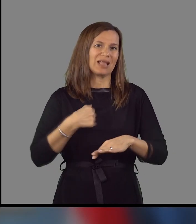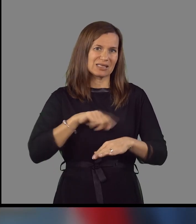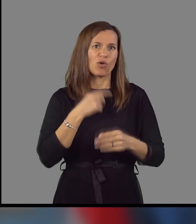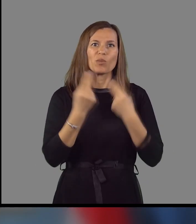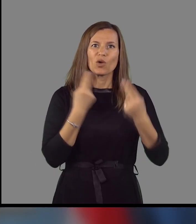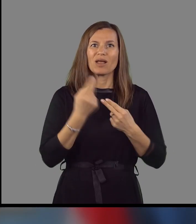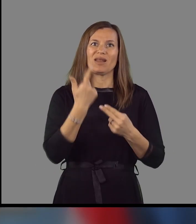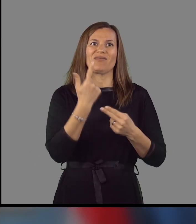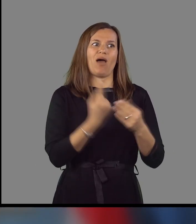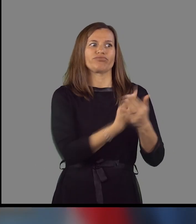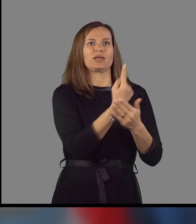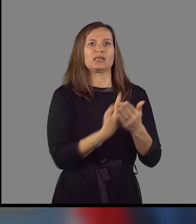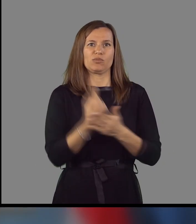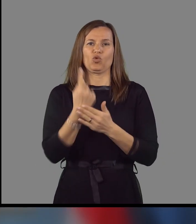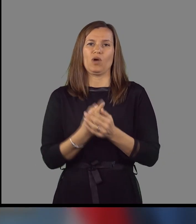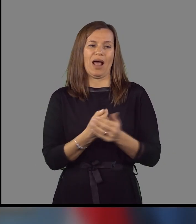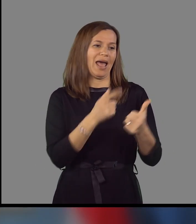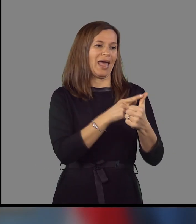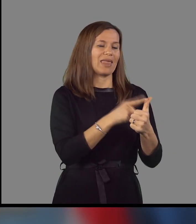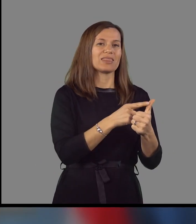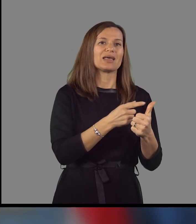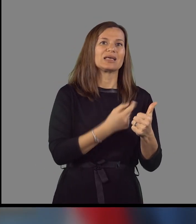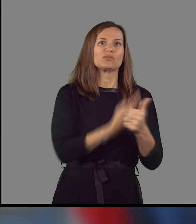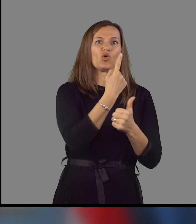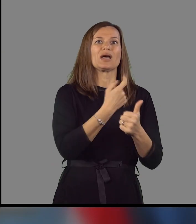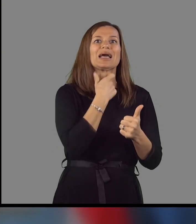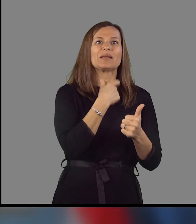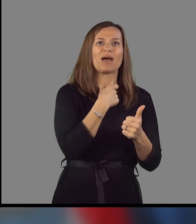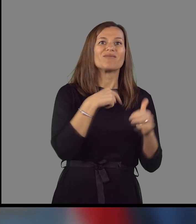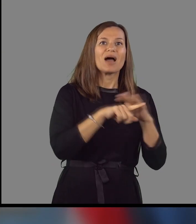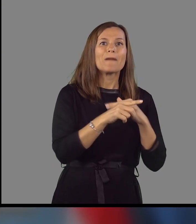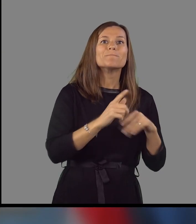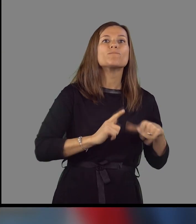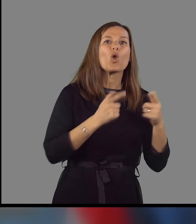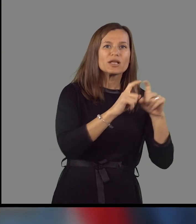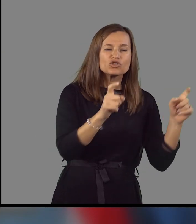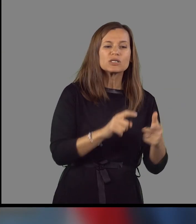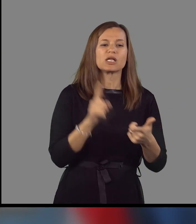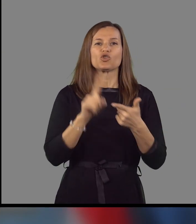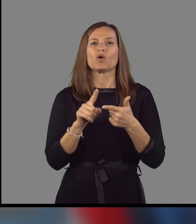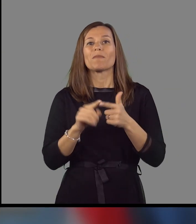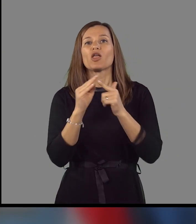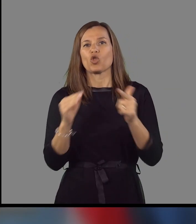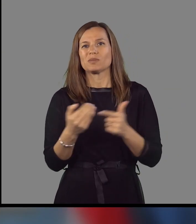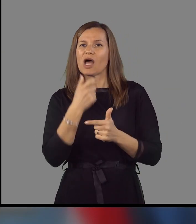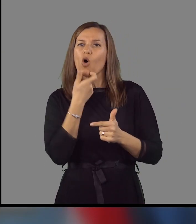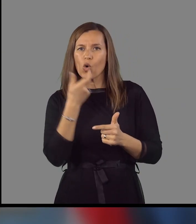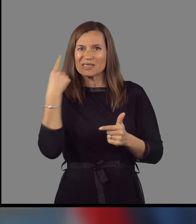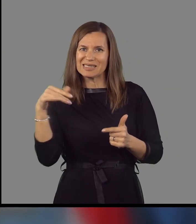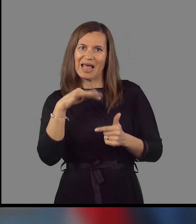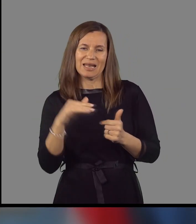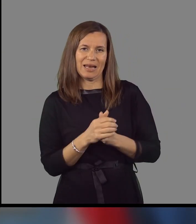konec prejšnjega tedna obravnavali 2 izbruha, in sicer en izbruh z gripo v bolnišnici in en izbruh z gripo v domu